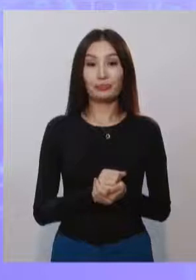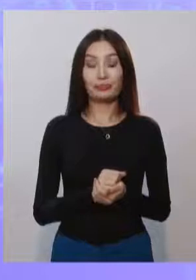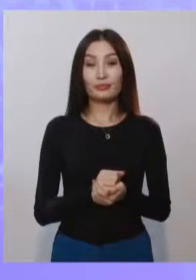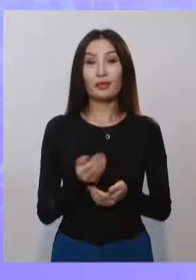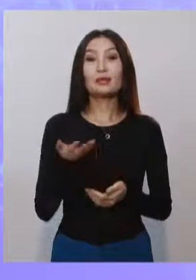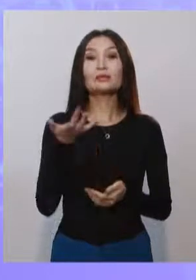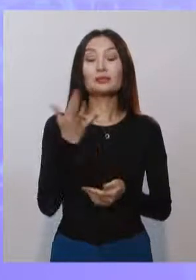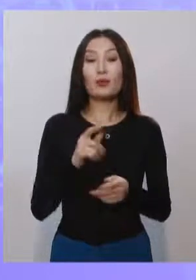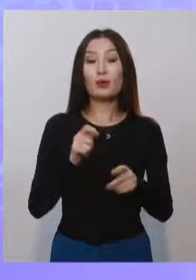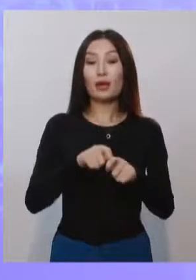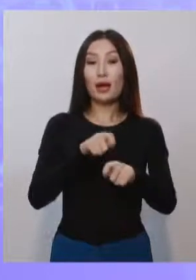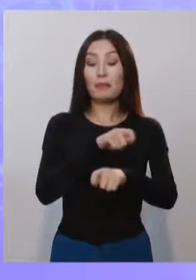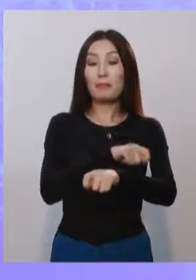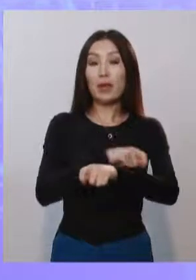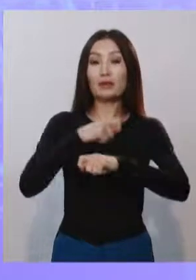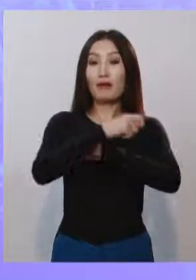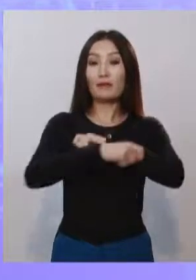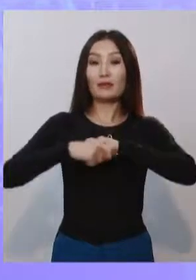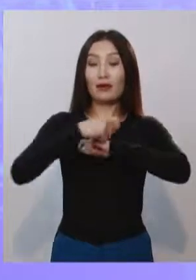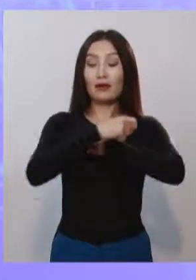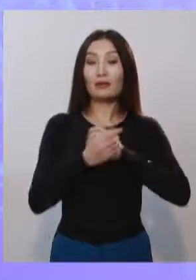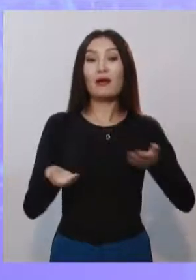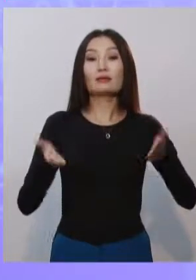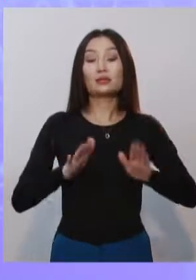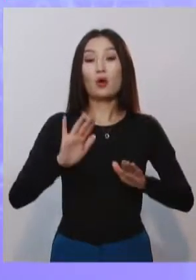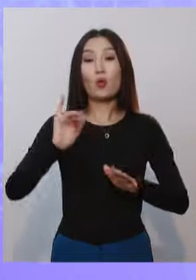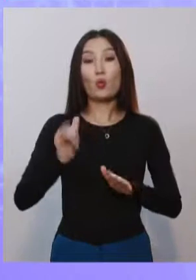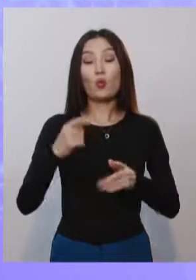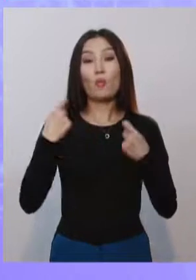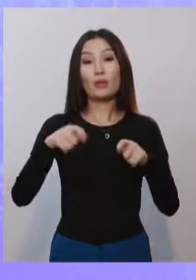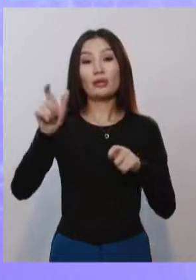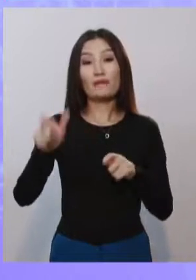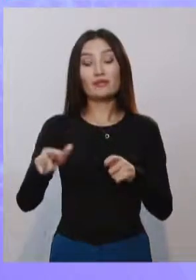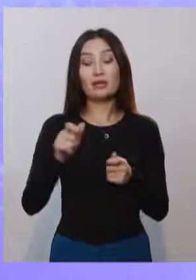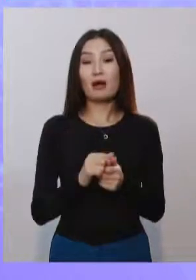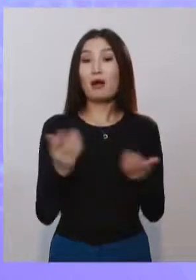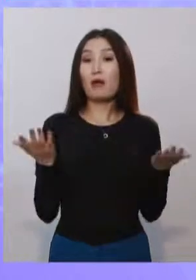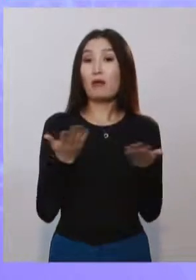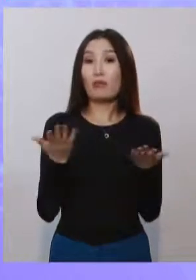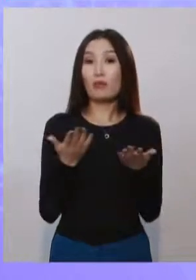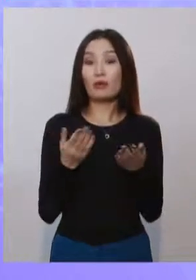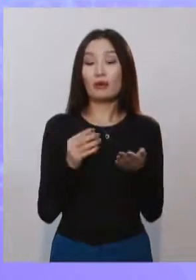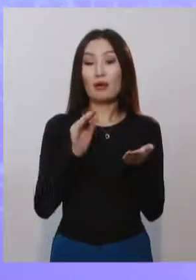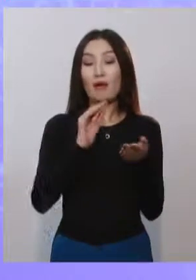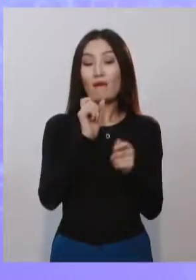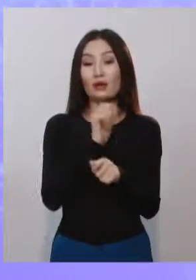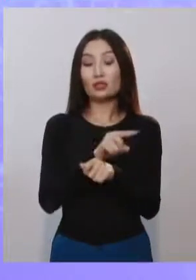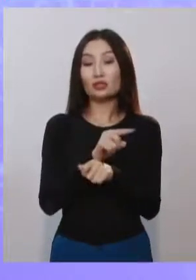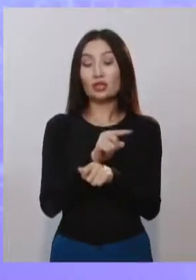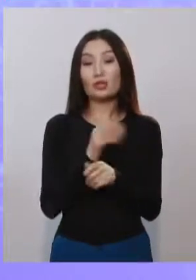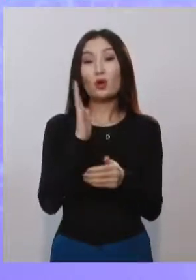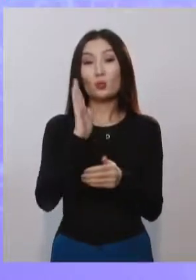сколько метров ткани осталось у продавца какое выражение станет